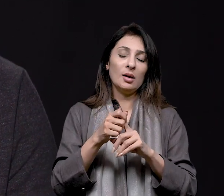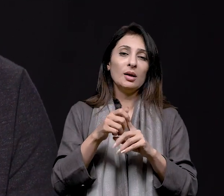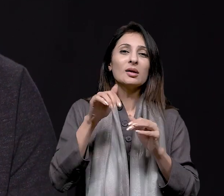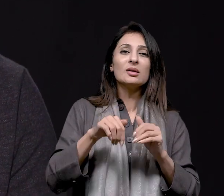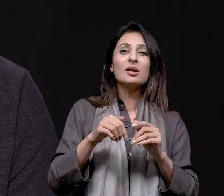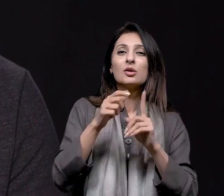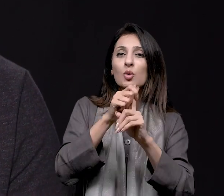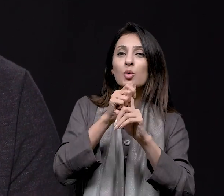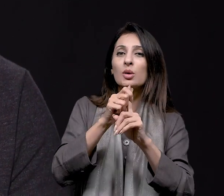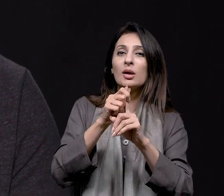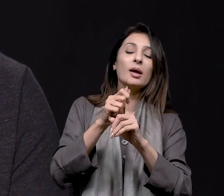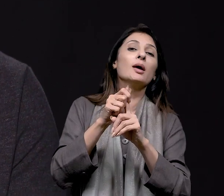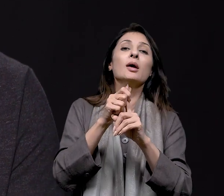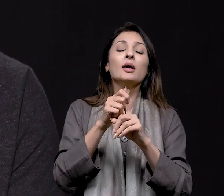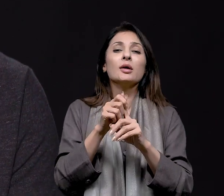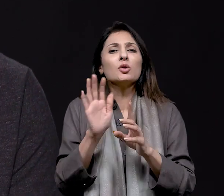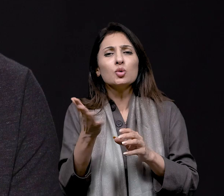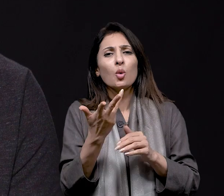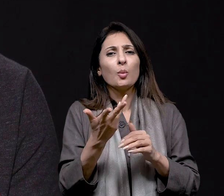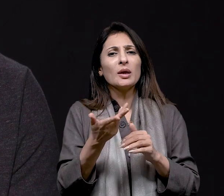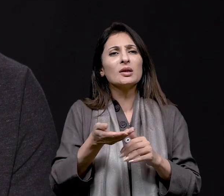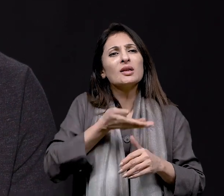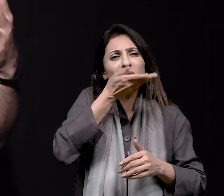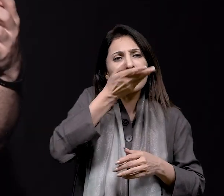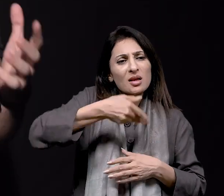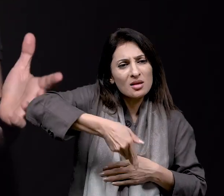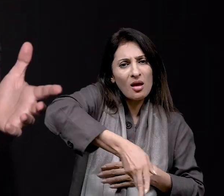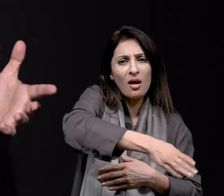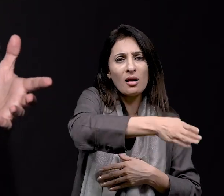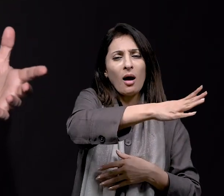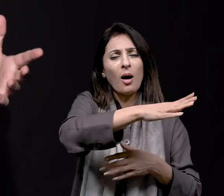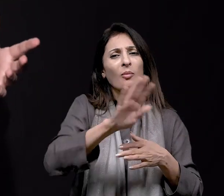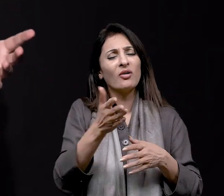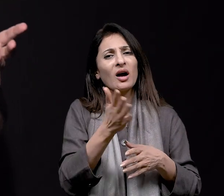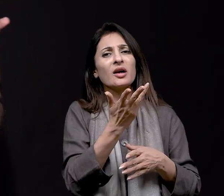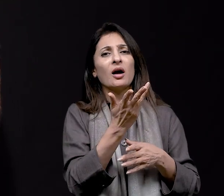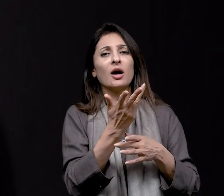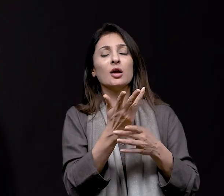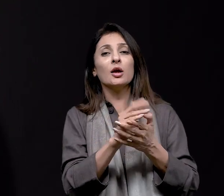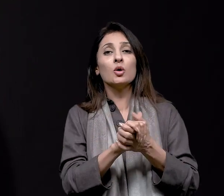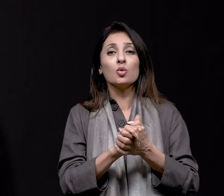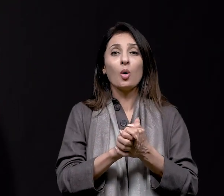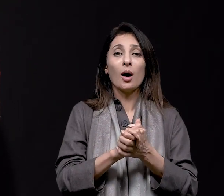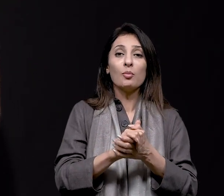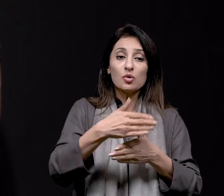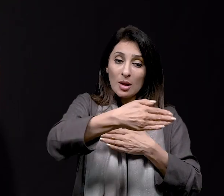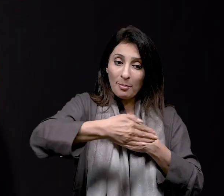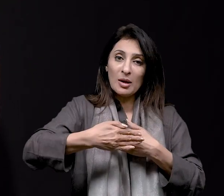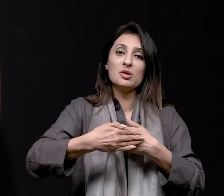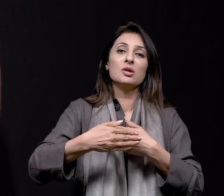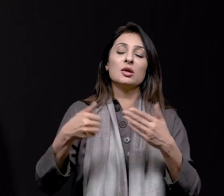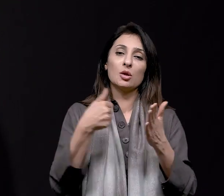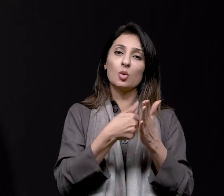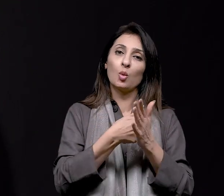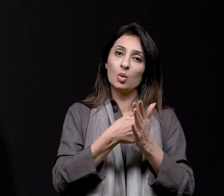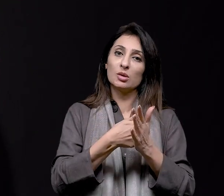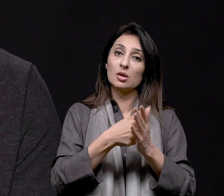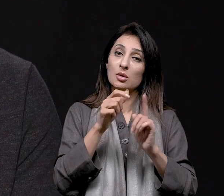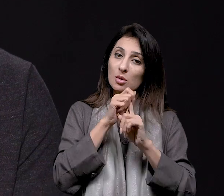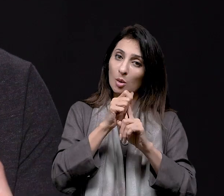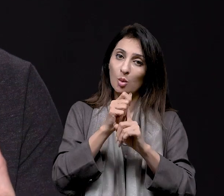گی۔ کیا ہم ایسا نہیں کر سکتے کہ قدرتی آفات کو یعنی کہ نیچرل ہیزرڈس کو ڈیزاسٹرز بننا ہی نہ